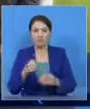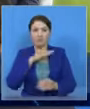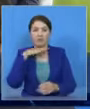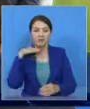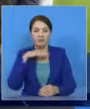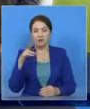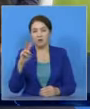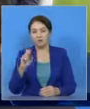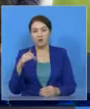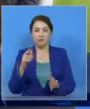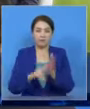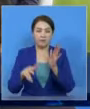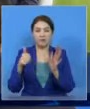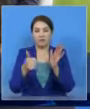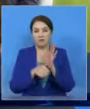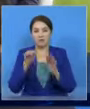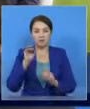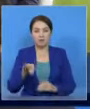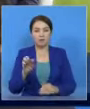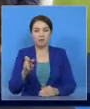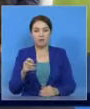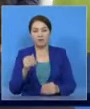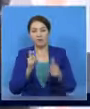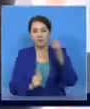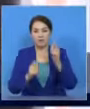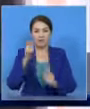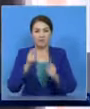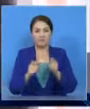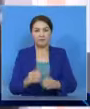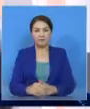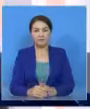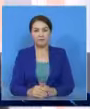мяса, 286 тысяч тонн молока.